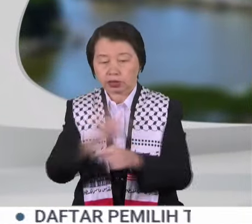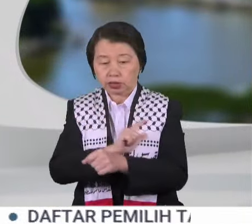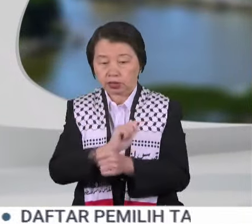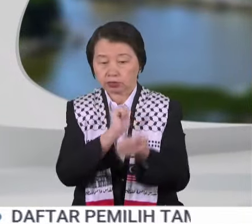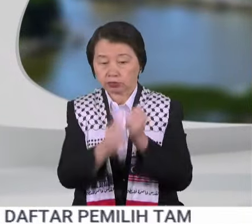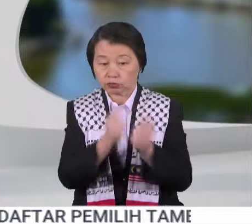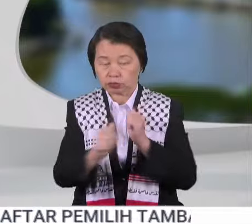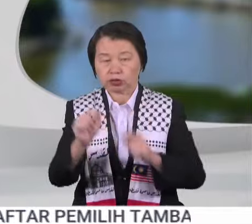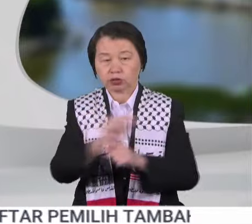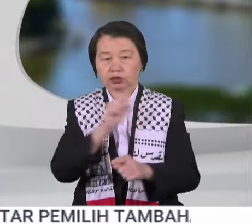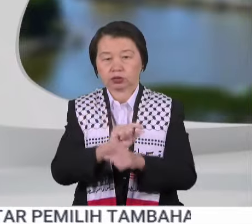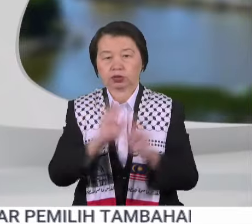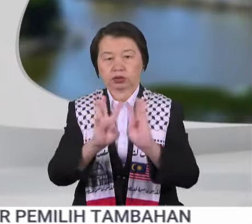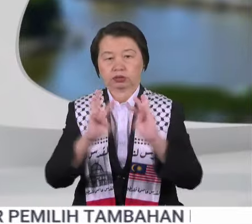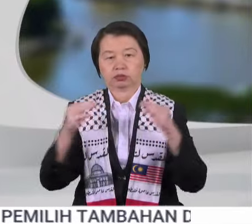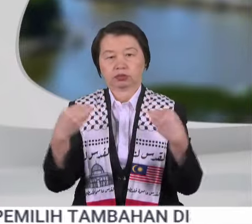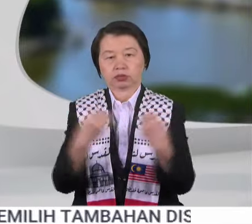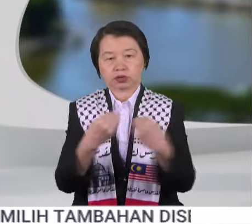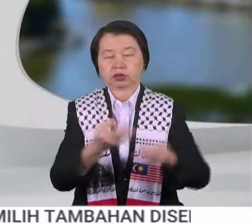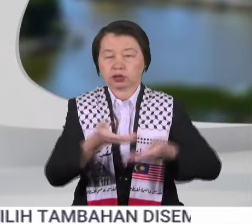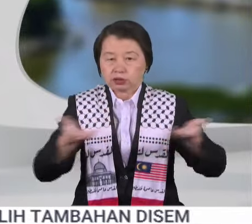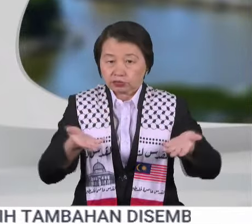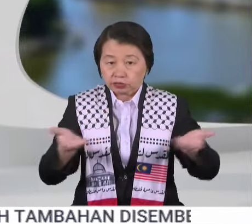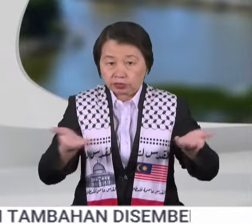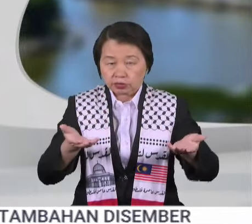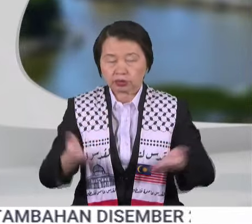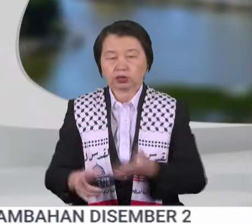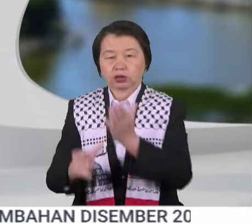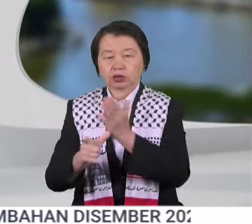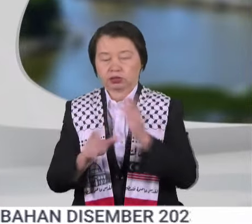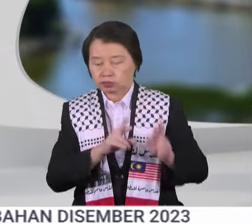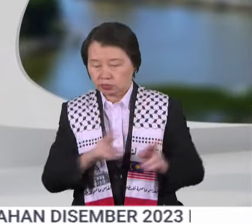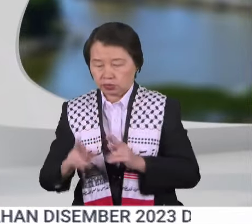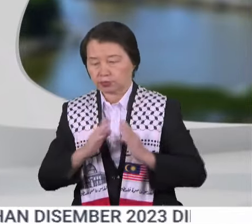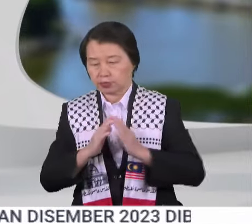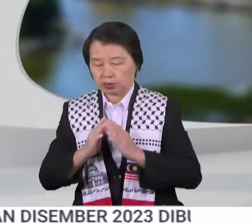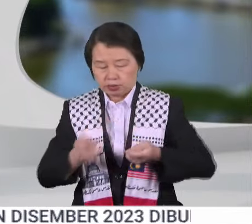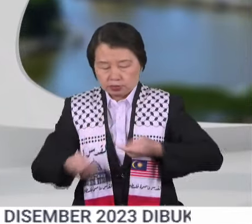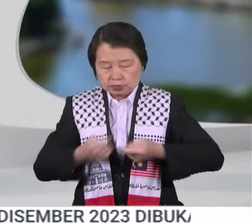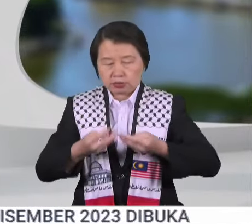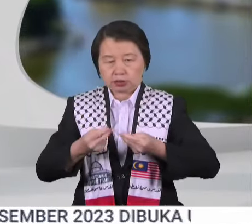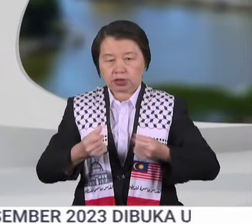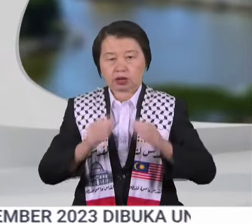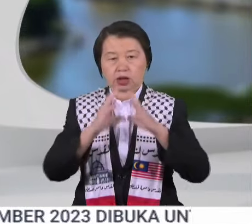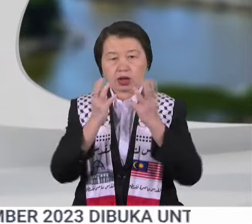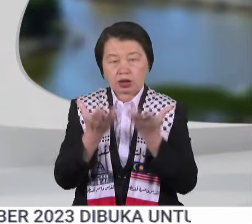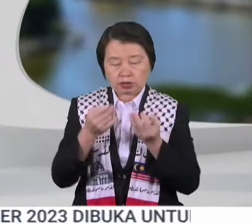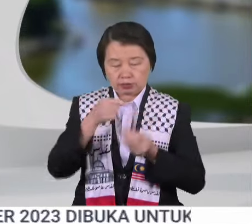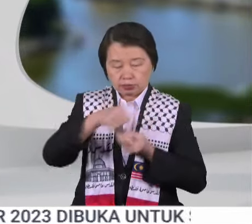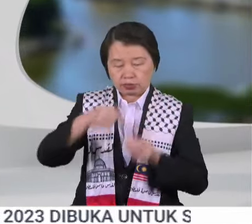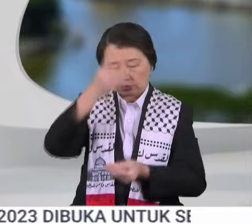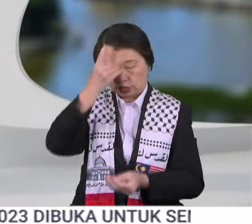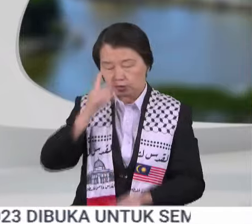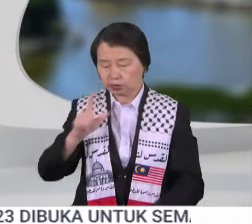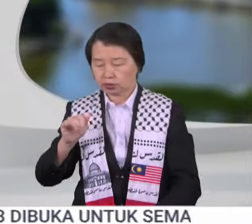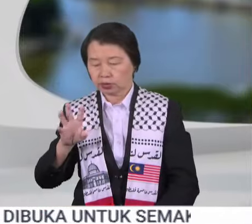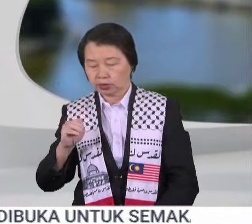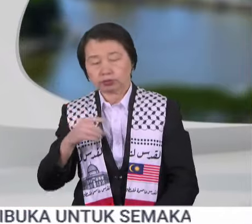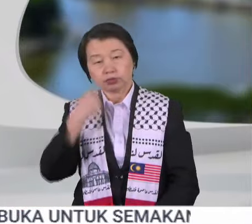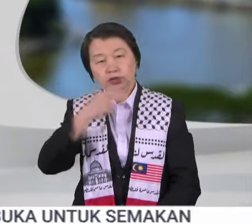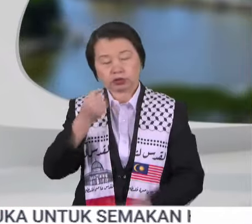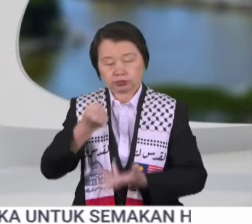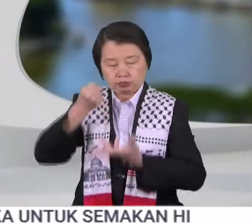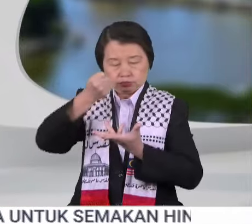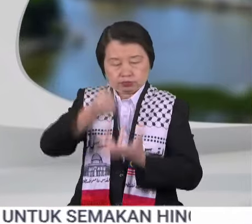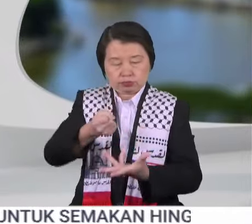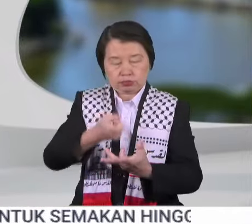sukan untuk kegunaan masyarakat setempat timbalan menteri perancangan Bandar pentadbiran tanah dan alam sekitar Datuk Len tif salh berkata